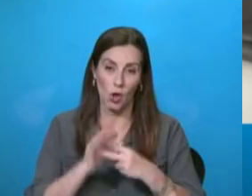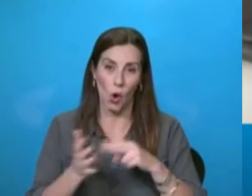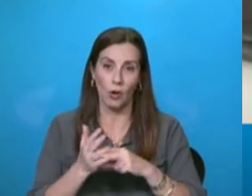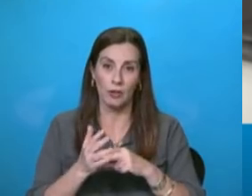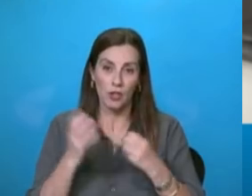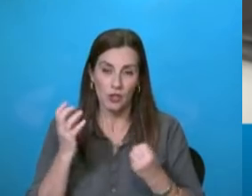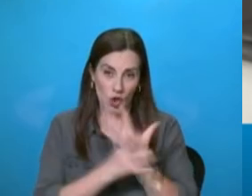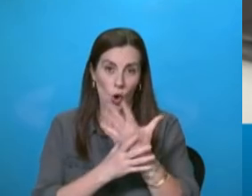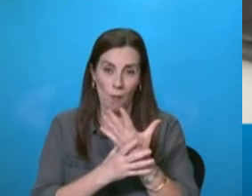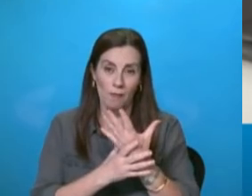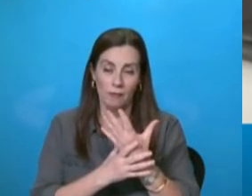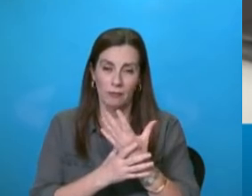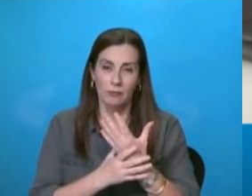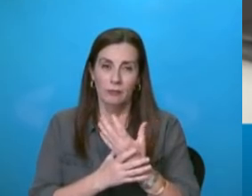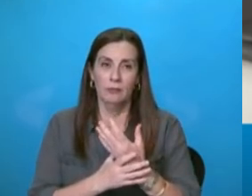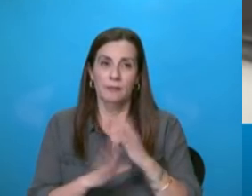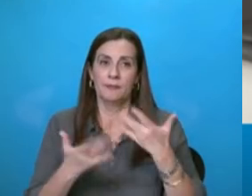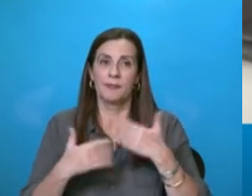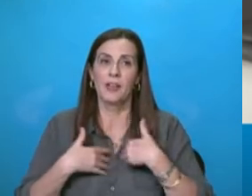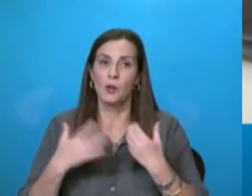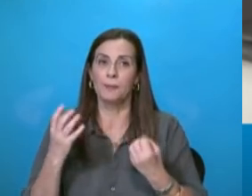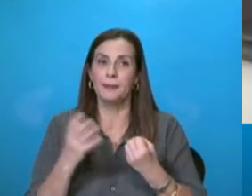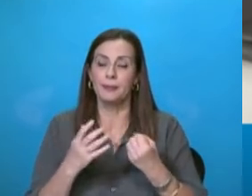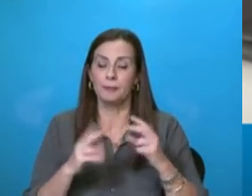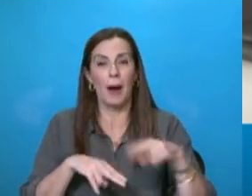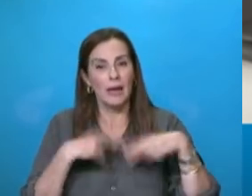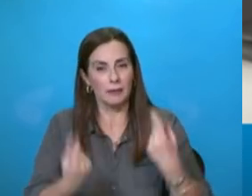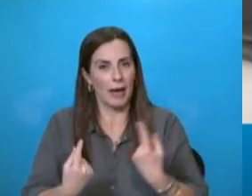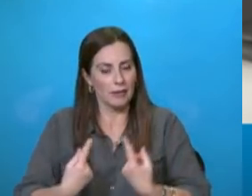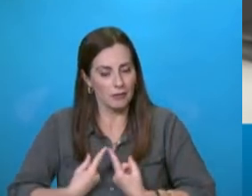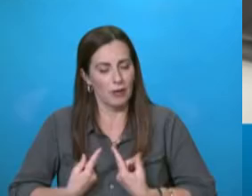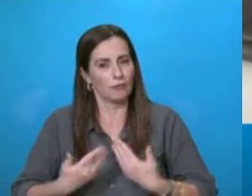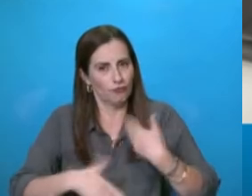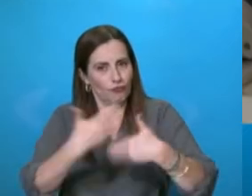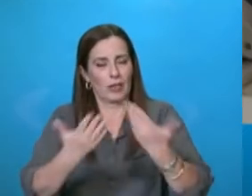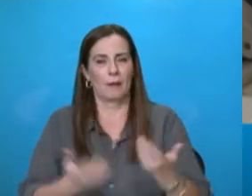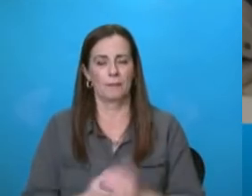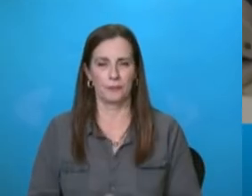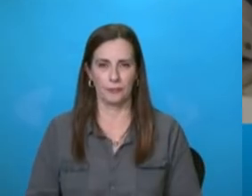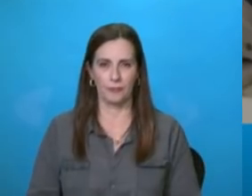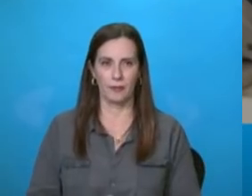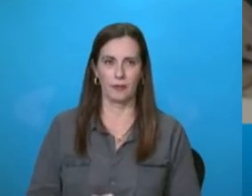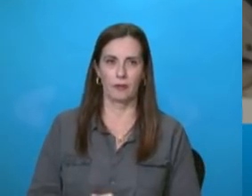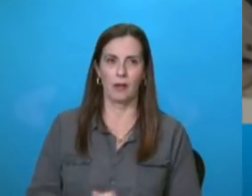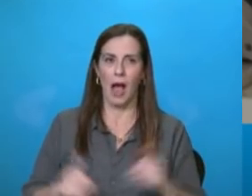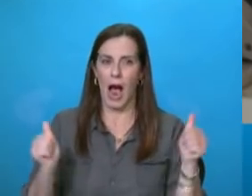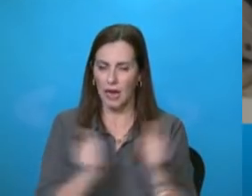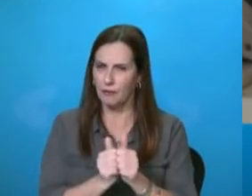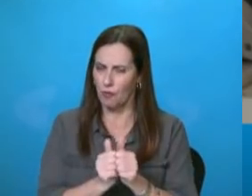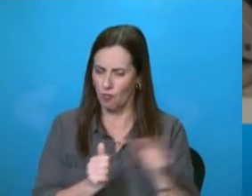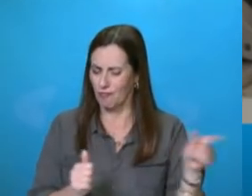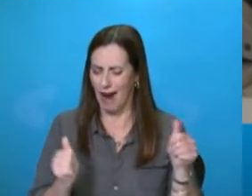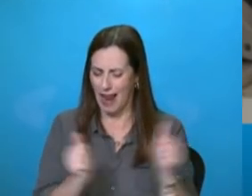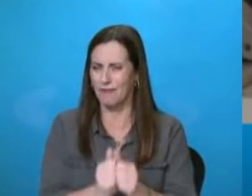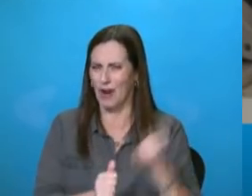הבראה, איך אנחנו מקימים את עצמנו מחדש על הרגליים. הליווי הוא